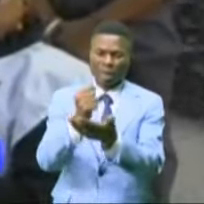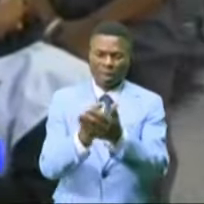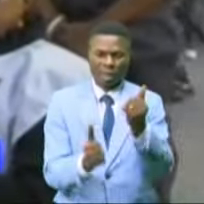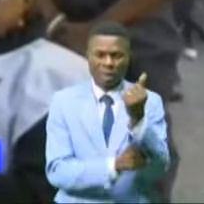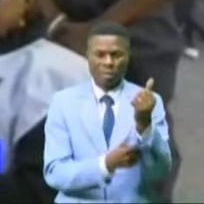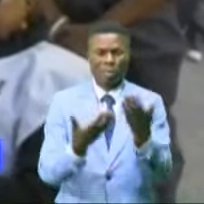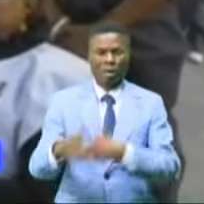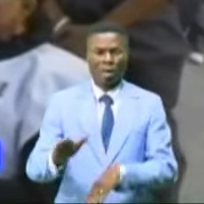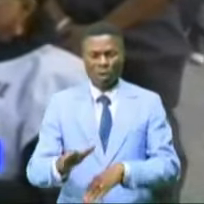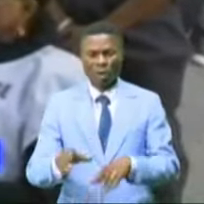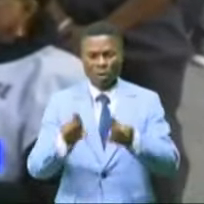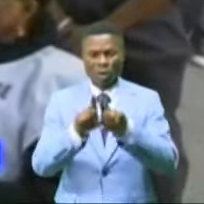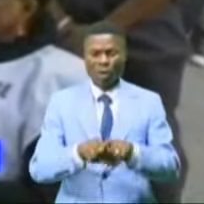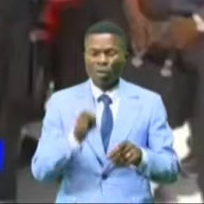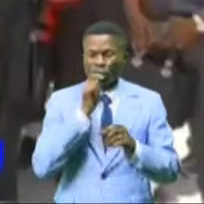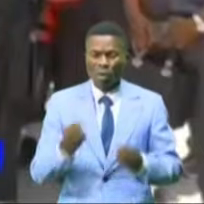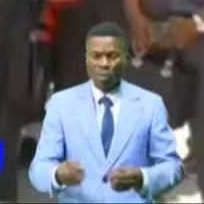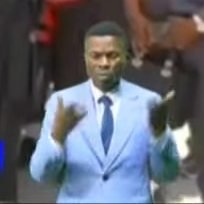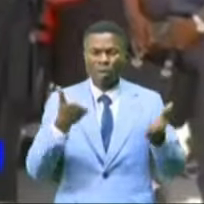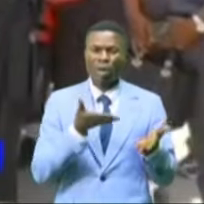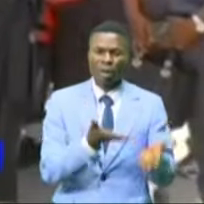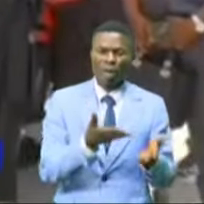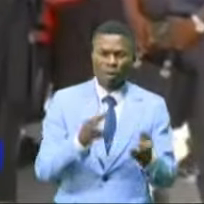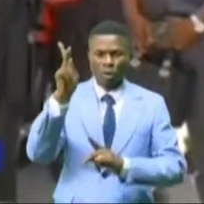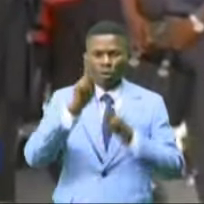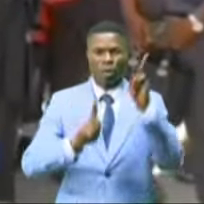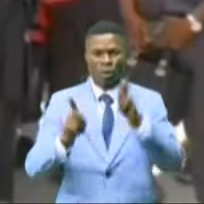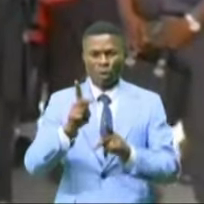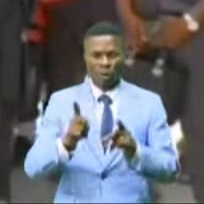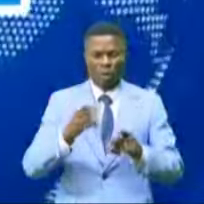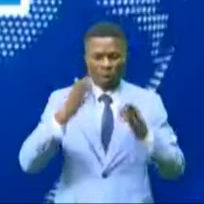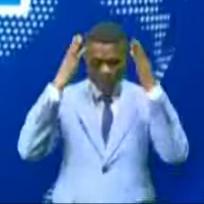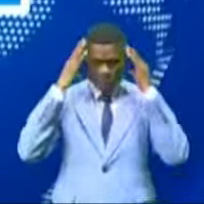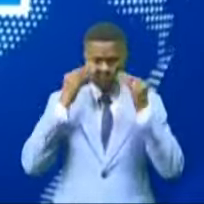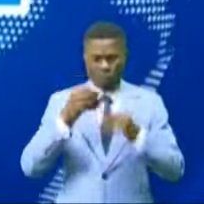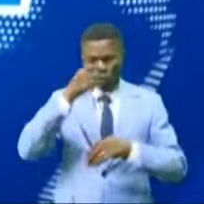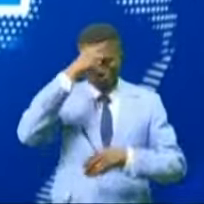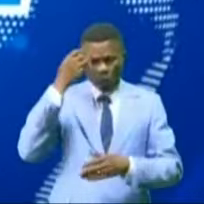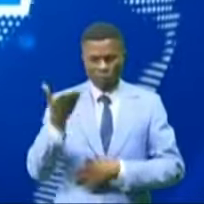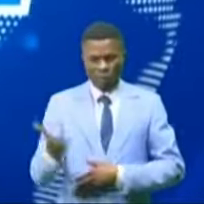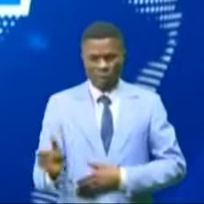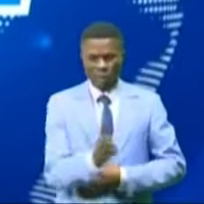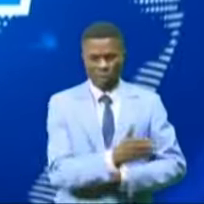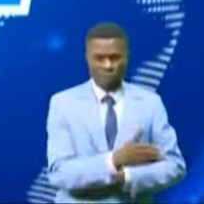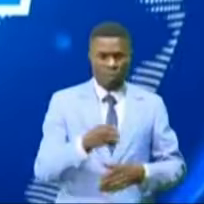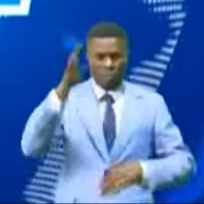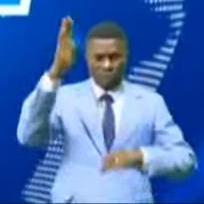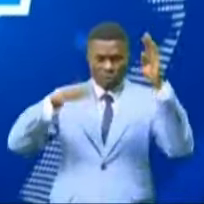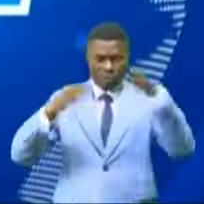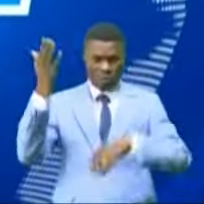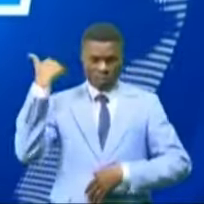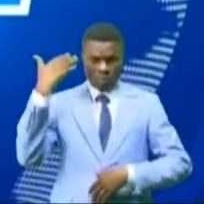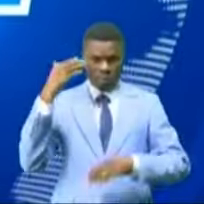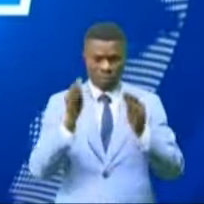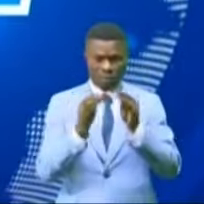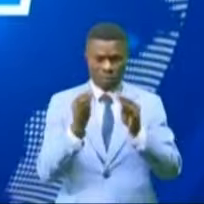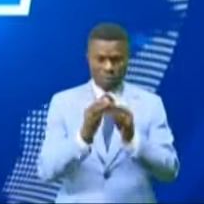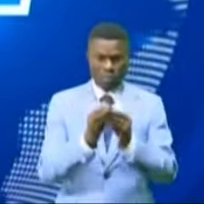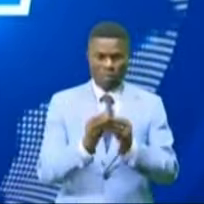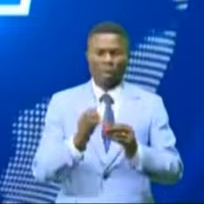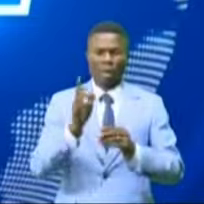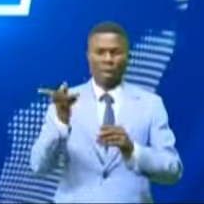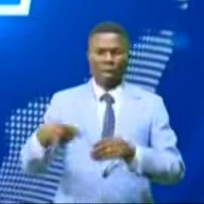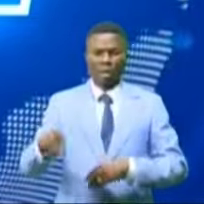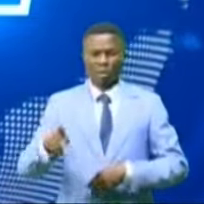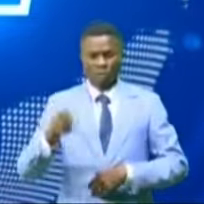éventuelles catastrophes et autres assistances aux populations en détresse. La dernière plénière de l'Assemblée provinciale de Kinshasa